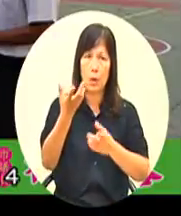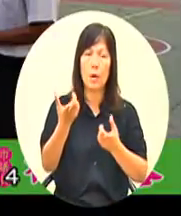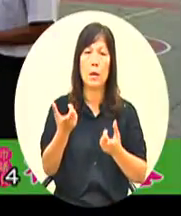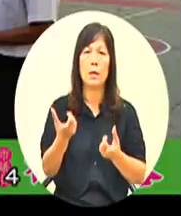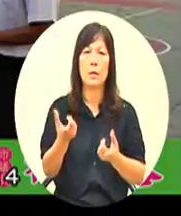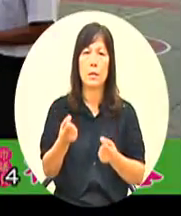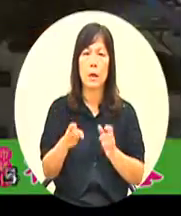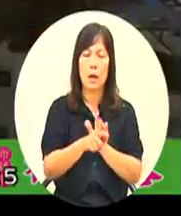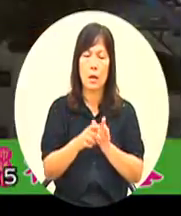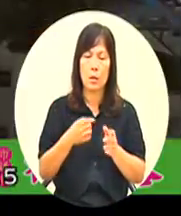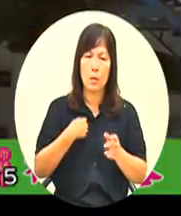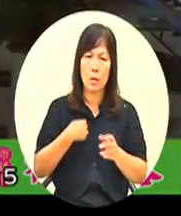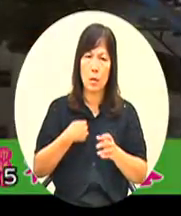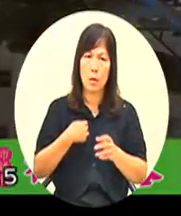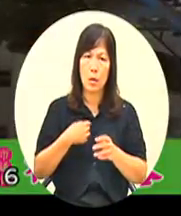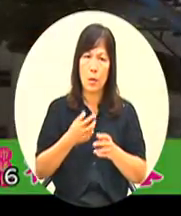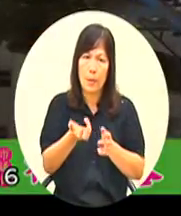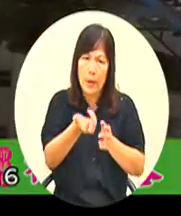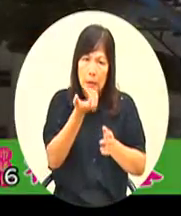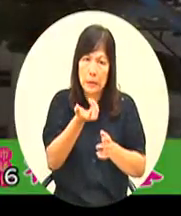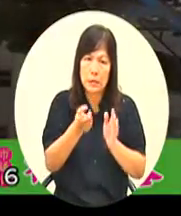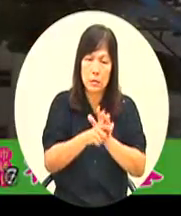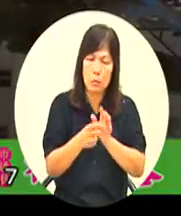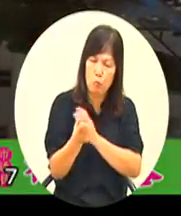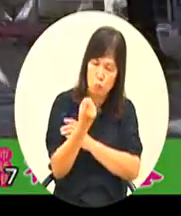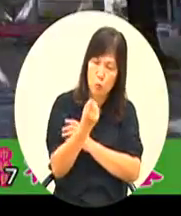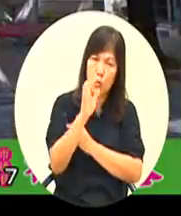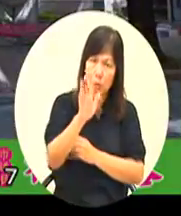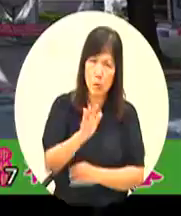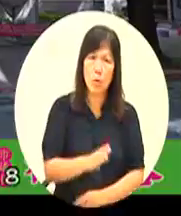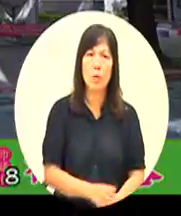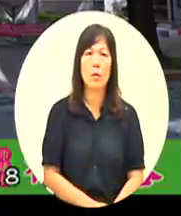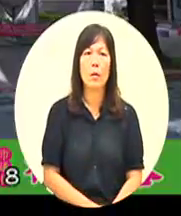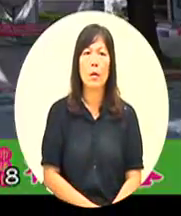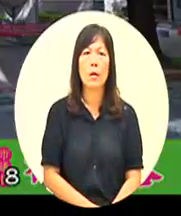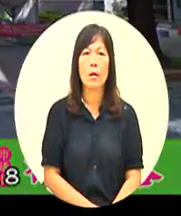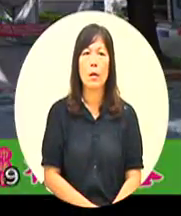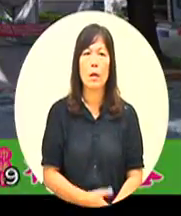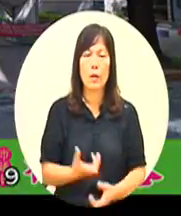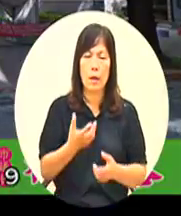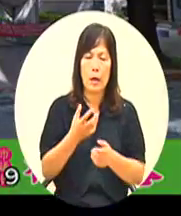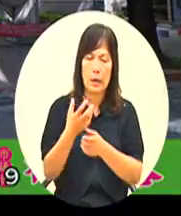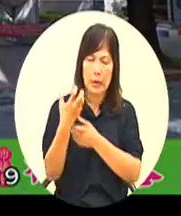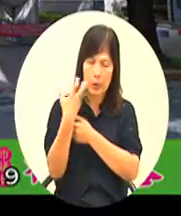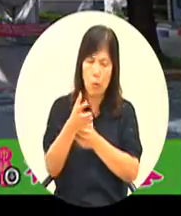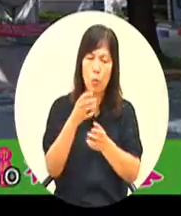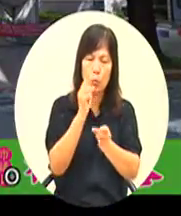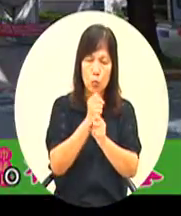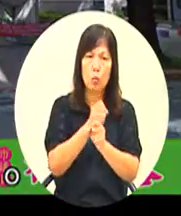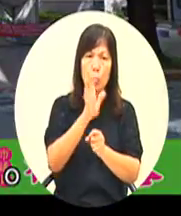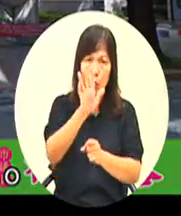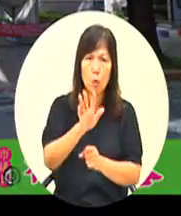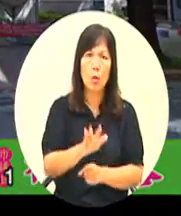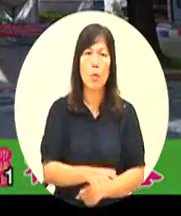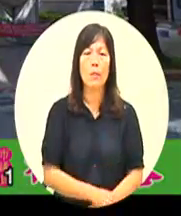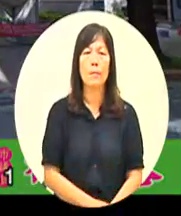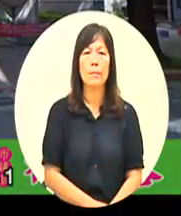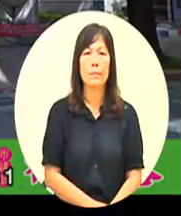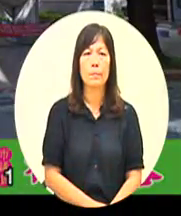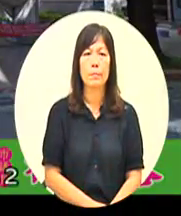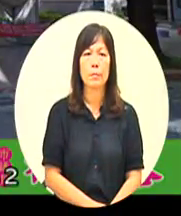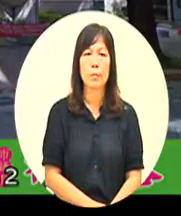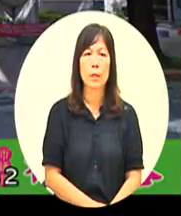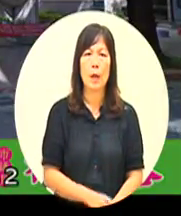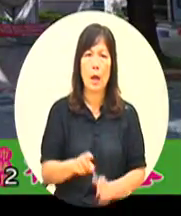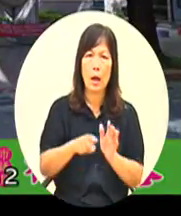为我们这样子的努力那也要进行花苞了那瑞祥国小的